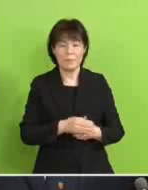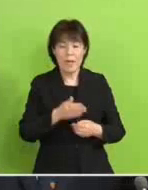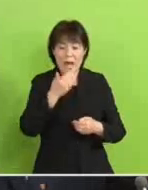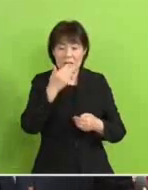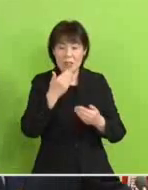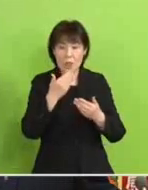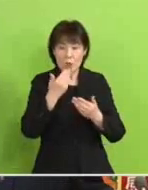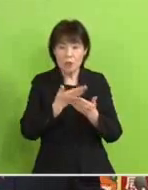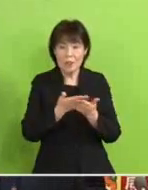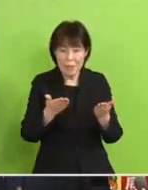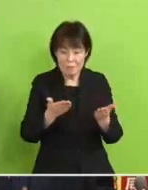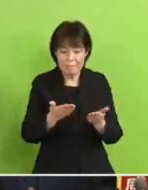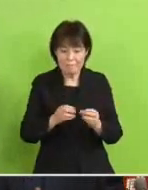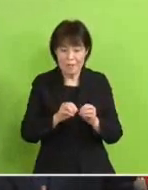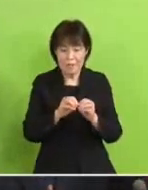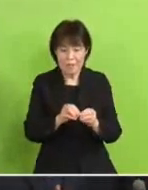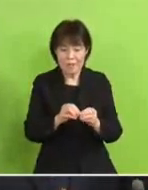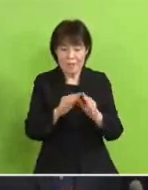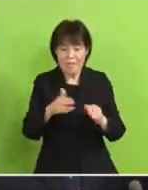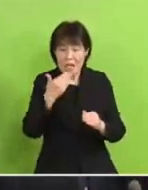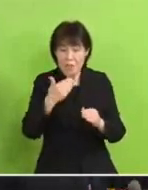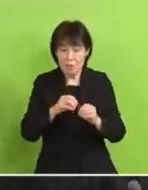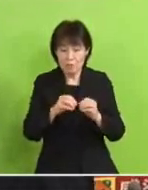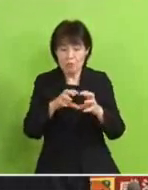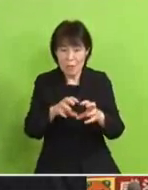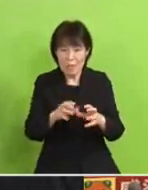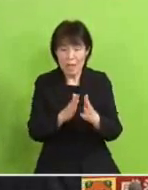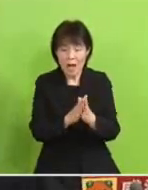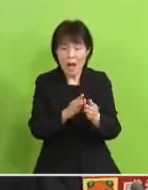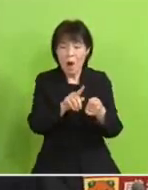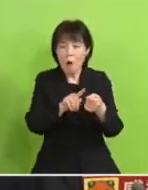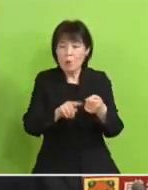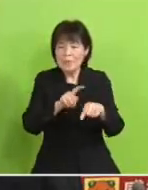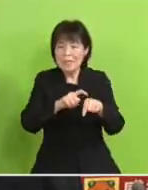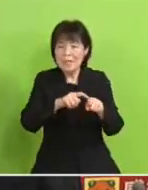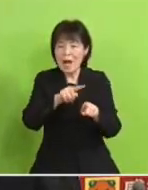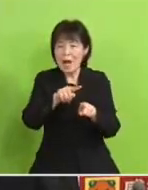飲食店や会食クラスターが発生して時間が経ってから